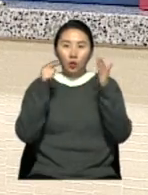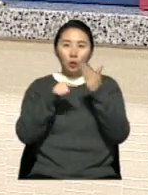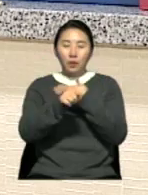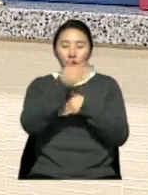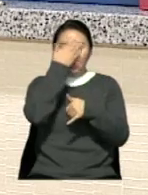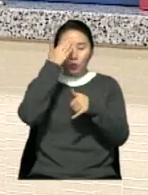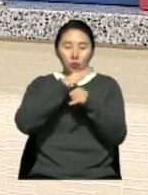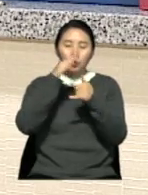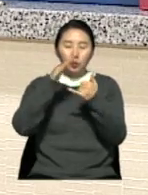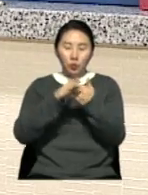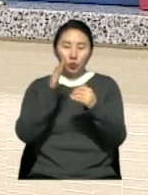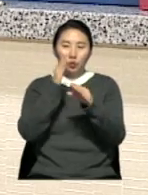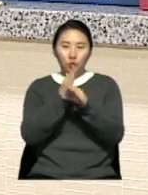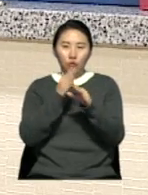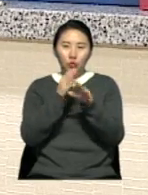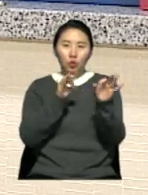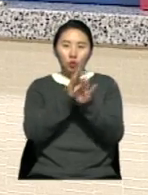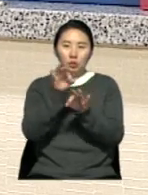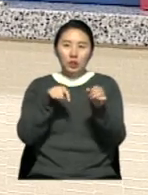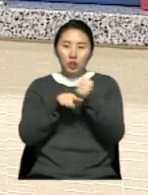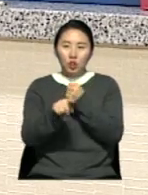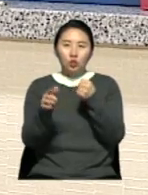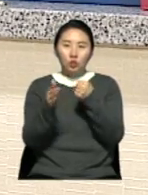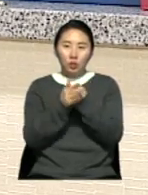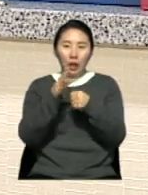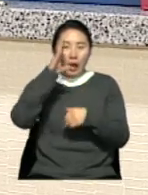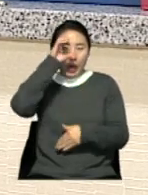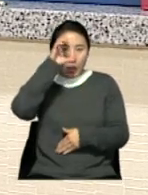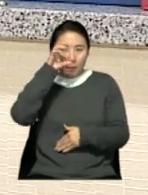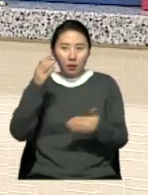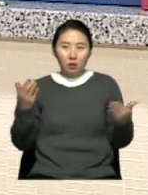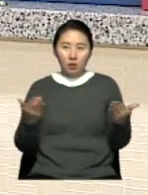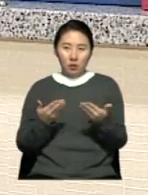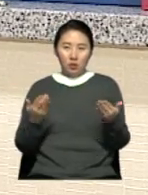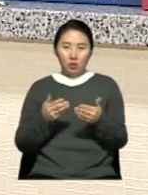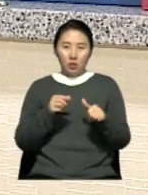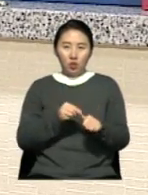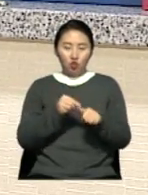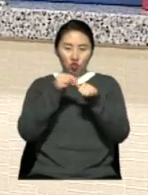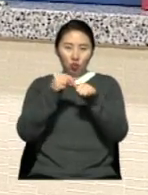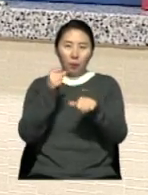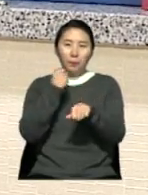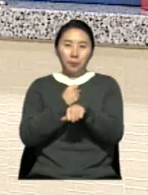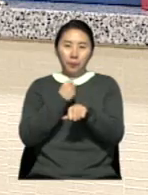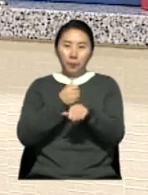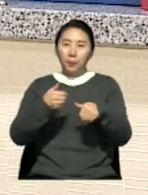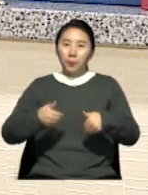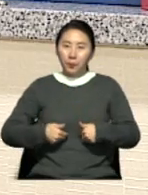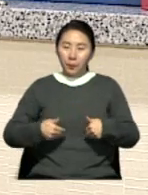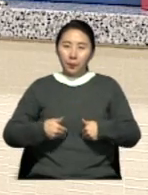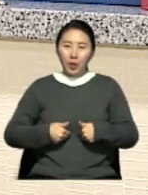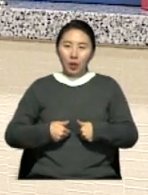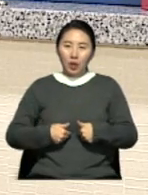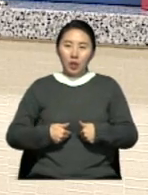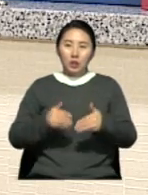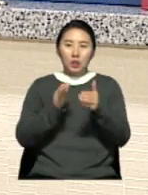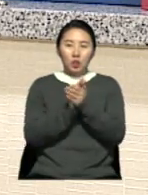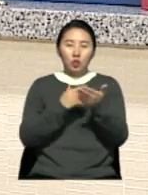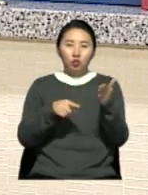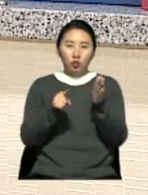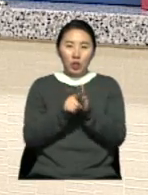대중의 선이 경제적인 이후로 아르바이트를 하거나 취업을 해야 되는 경우도 있습니다 그런 친구들을